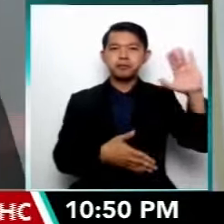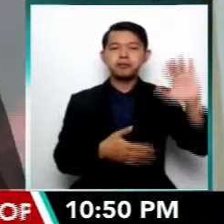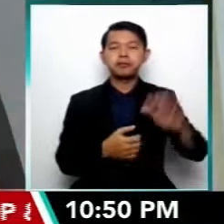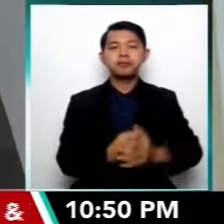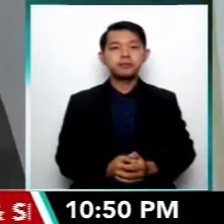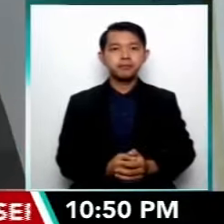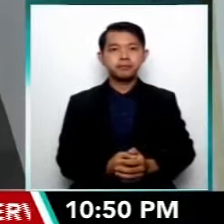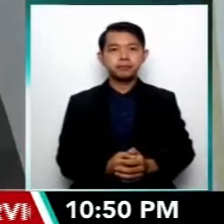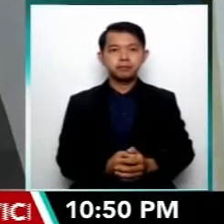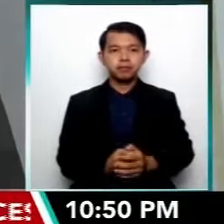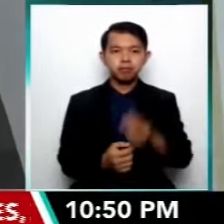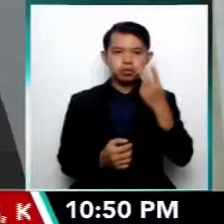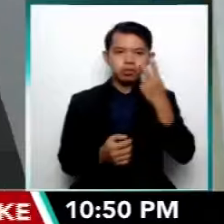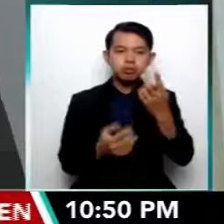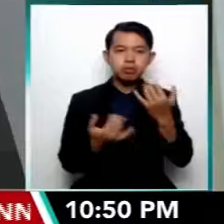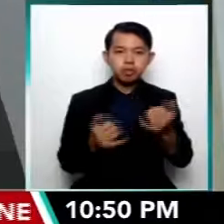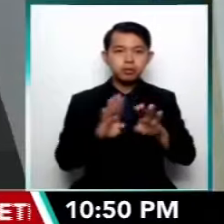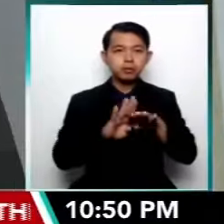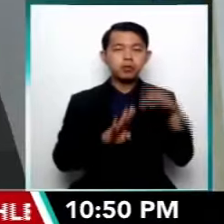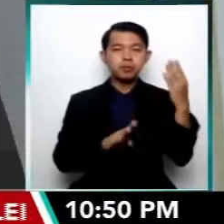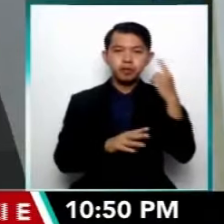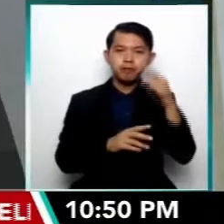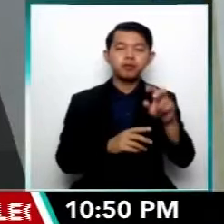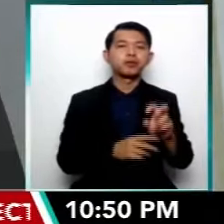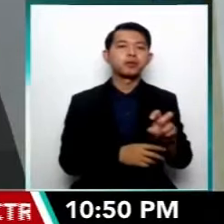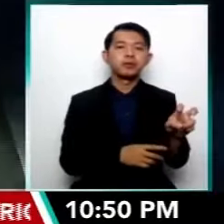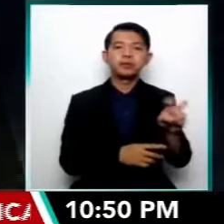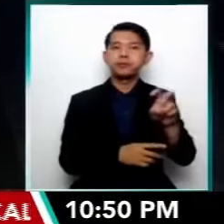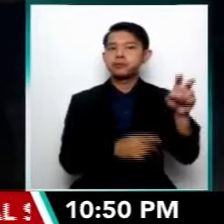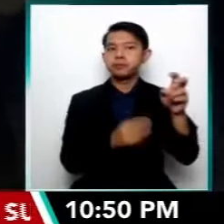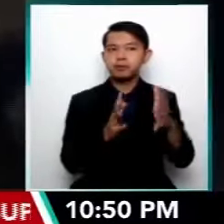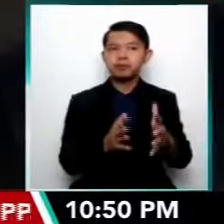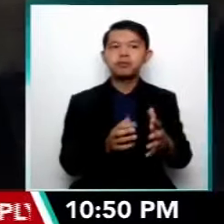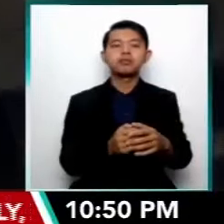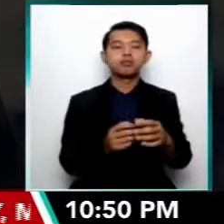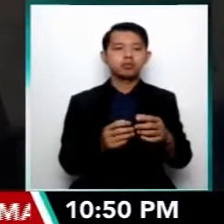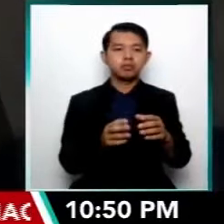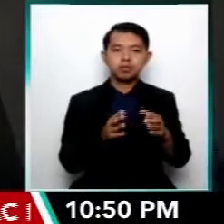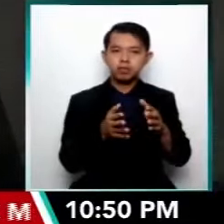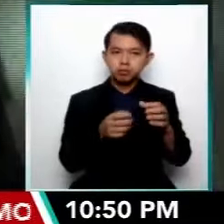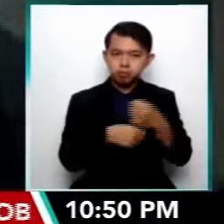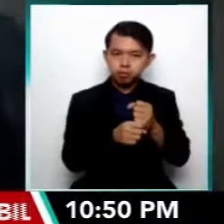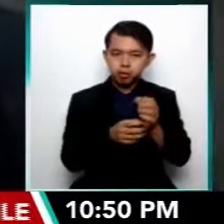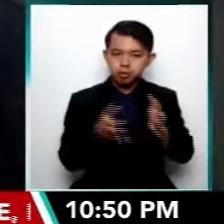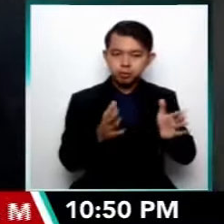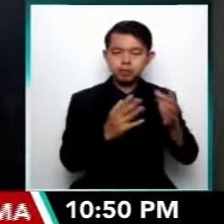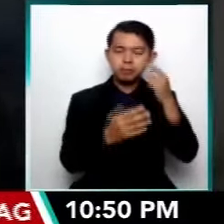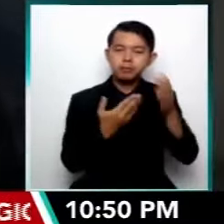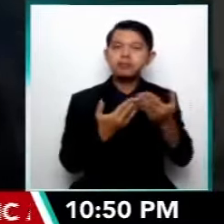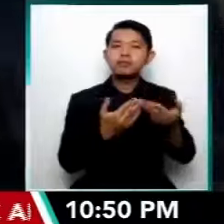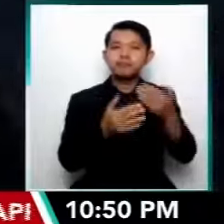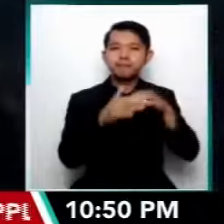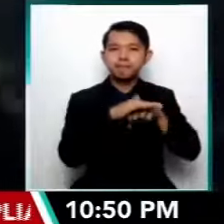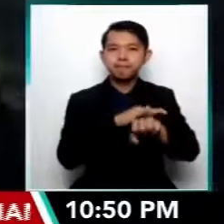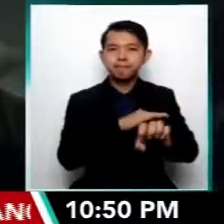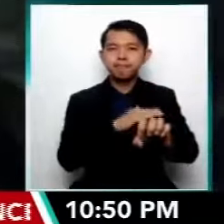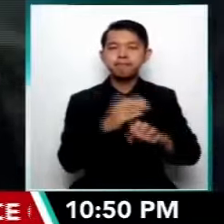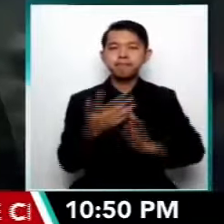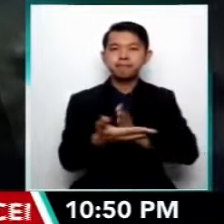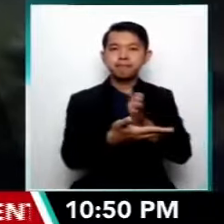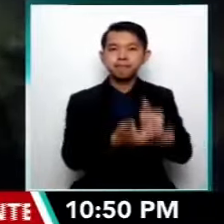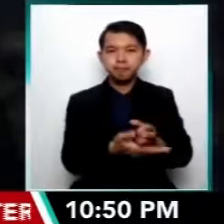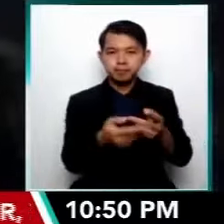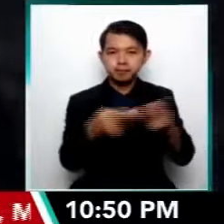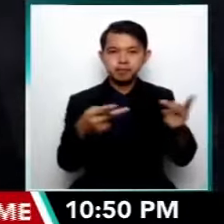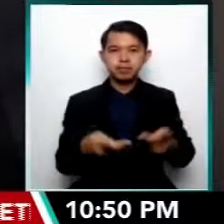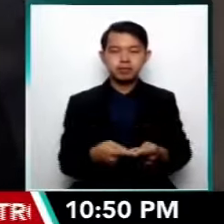tourist ginawa ng kalsada para mas madaling puntahan yung lugar papasok pa lang sa salubong ng higanteng limestone formation